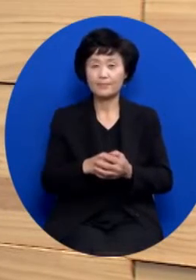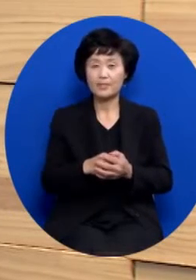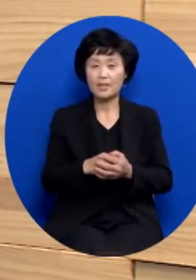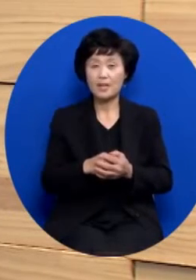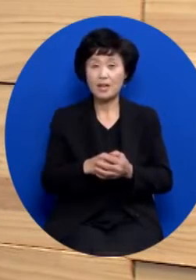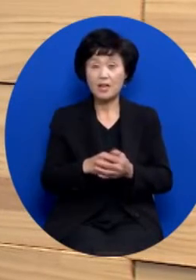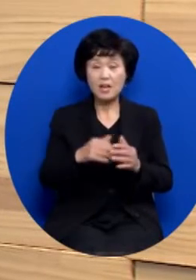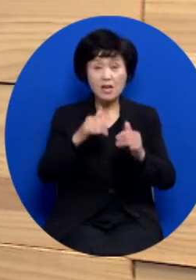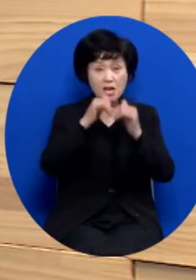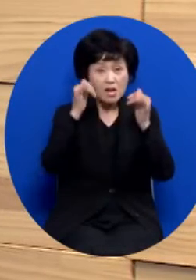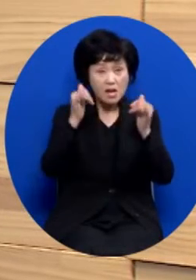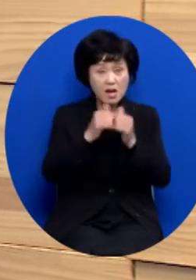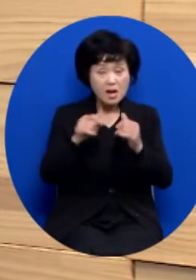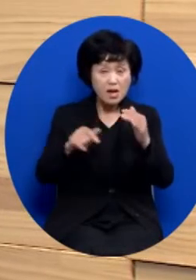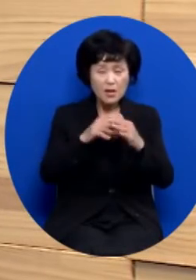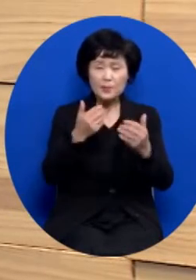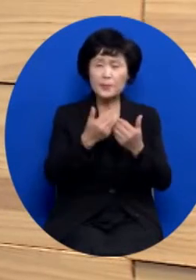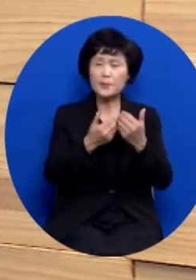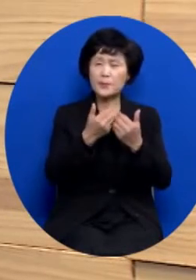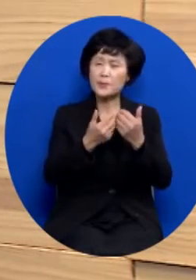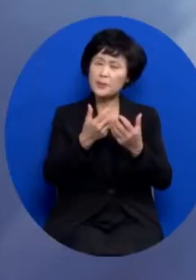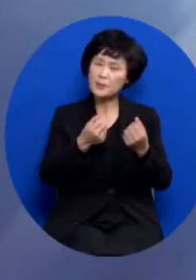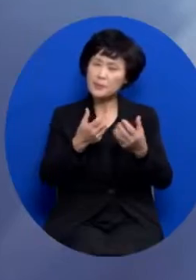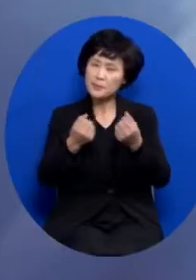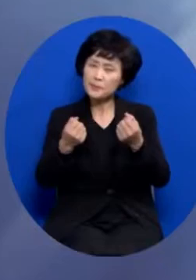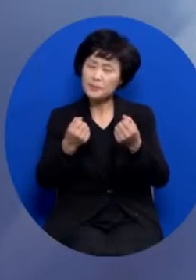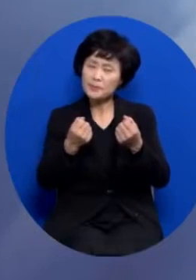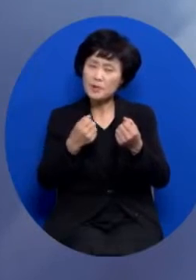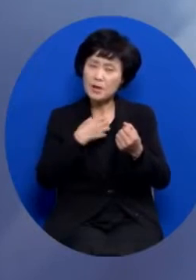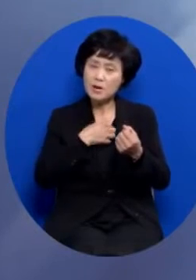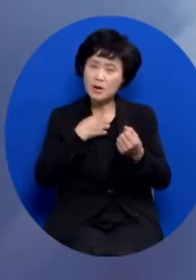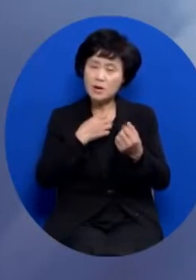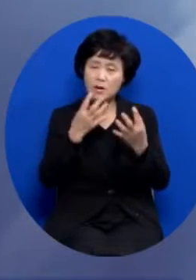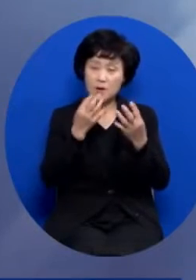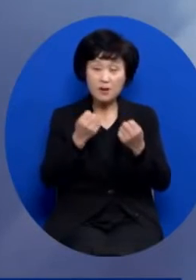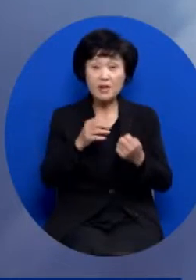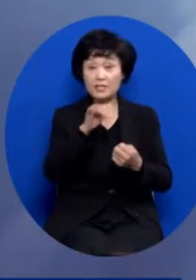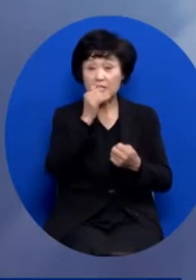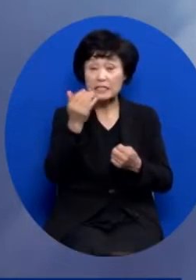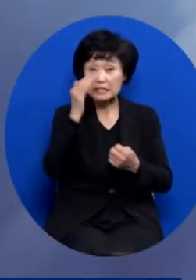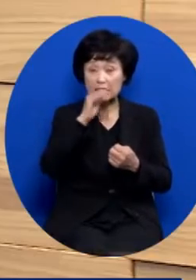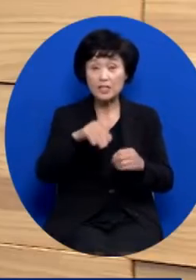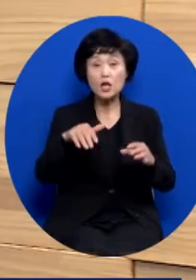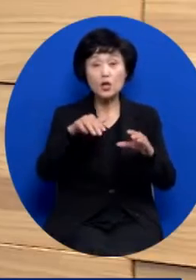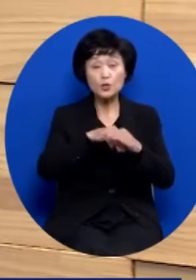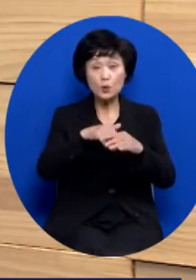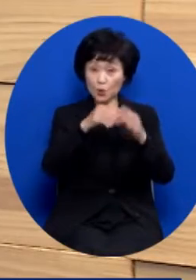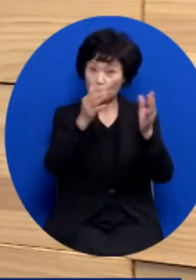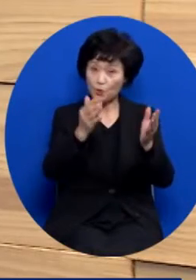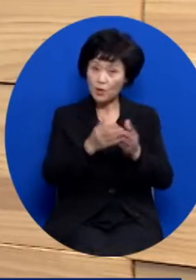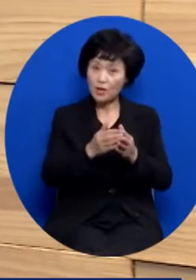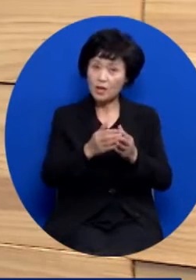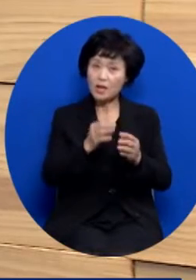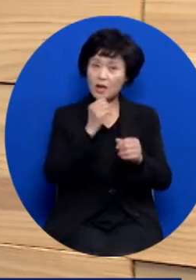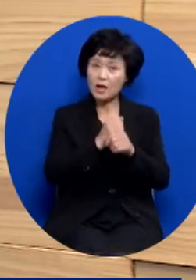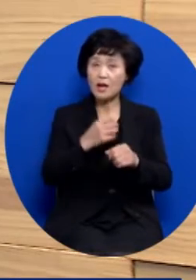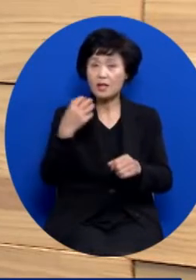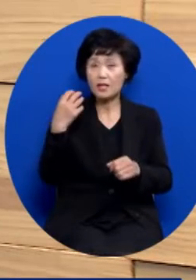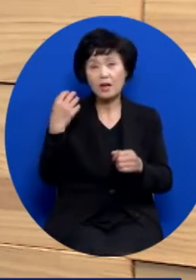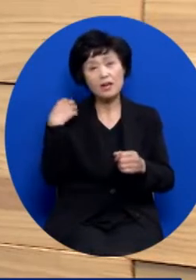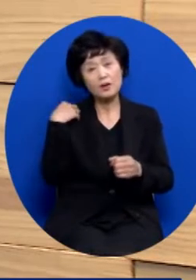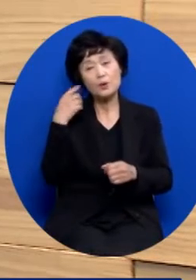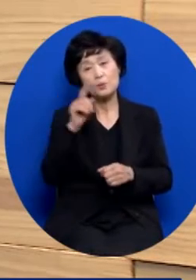갈등과 분열을 우려하는 목소리가 굉장히 높습니다. 예, 특별히 이러한 상황 속에서 종교계가 해야 될 역할이 많을 것 같은데요.